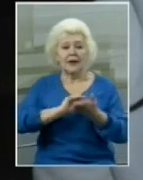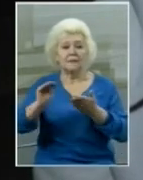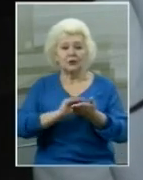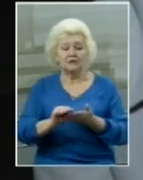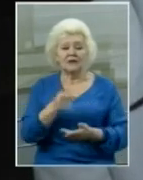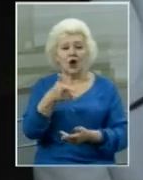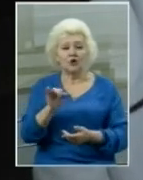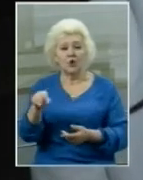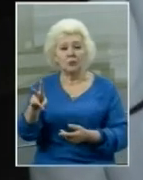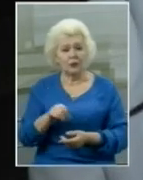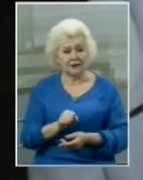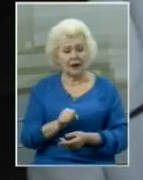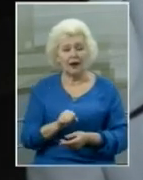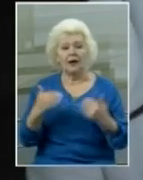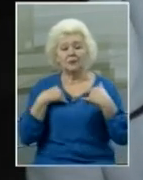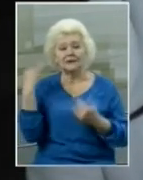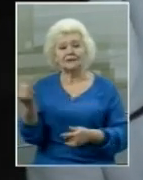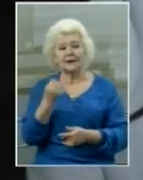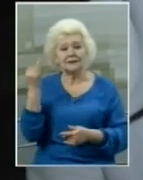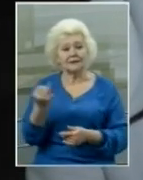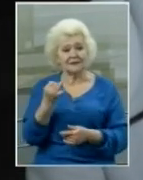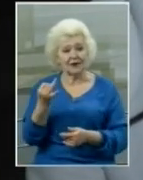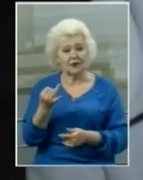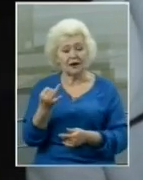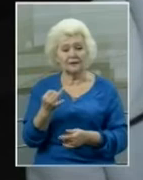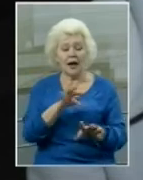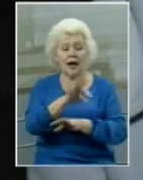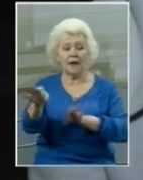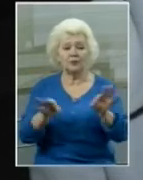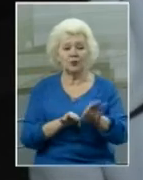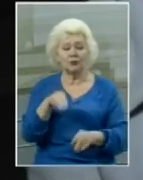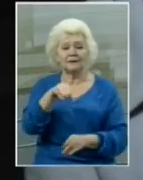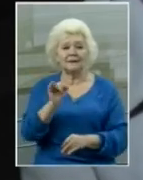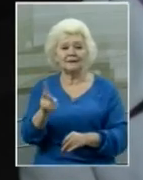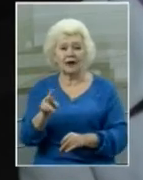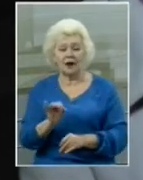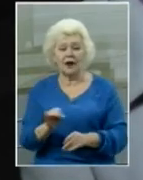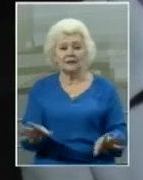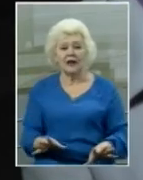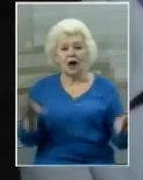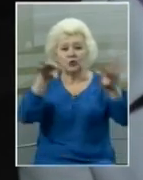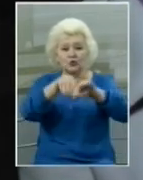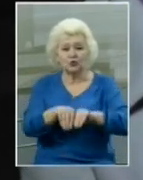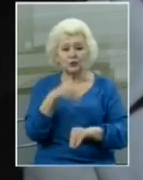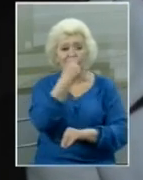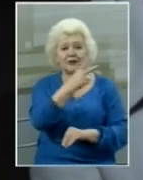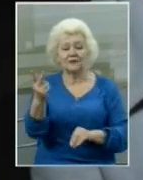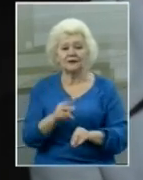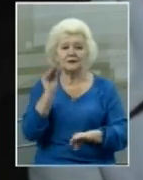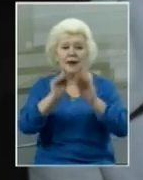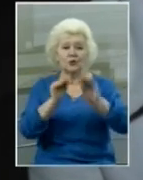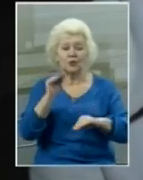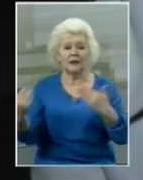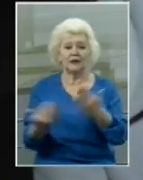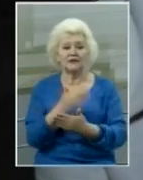произведение Ганаболина. Мне заинтересовало проект Тельняка, где это соединится еще с визуальным компонентом,